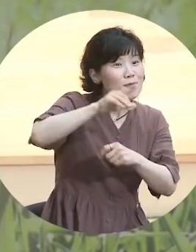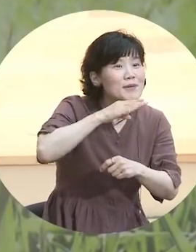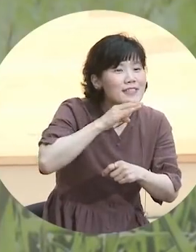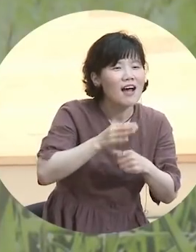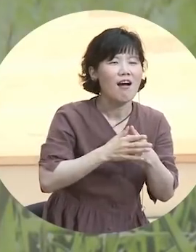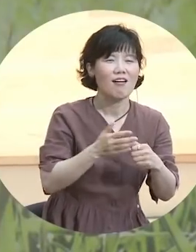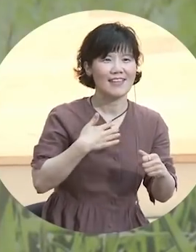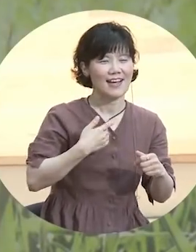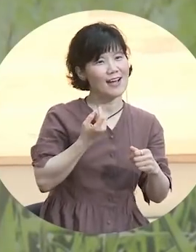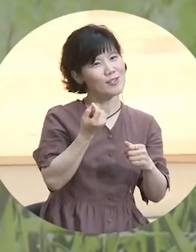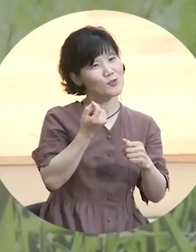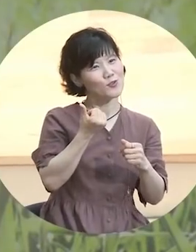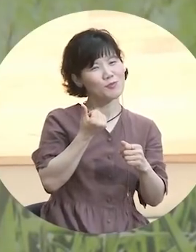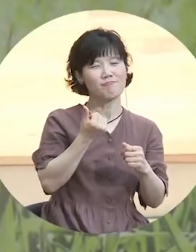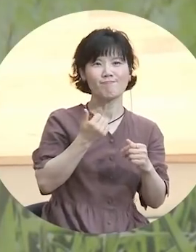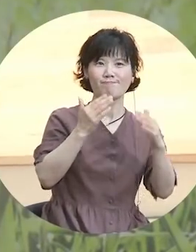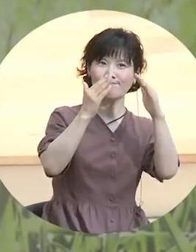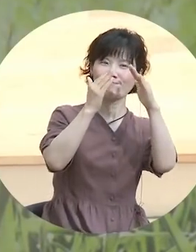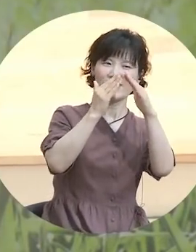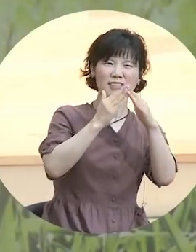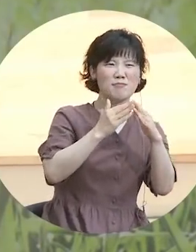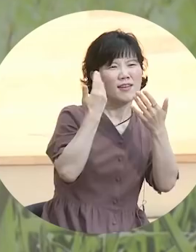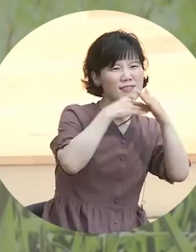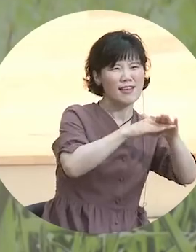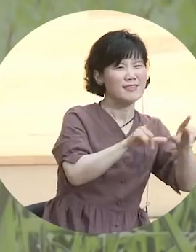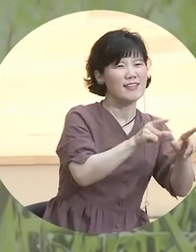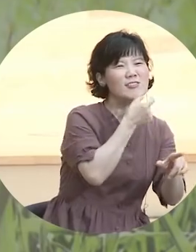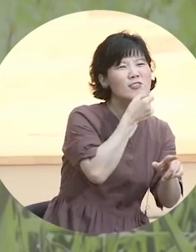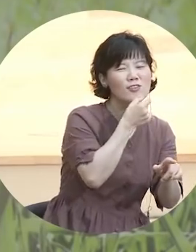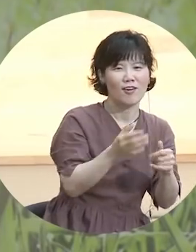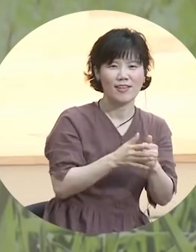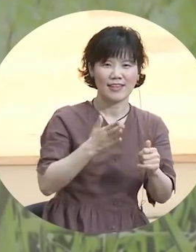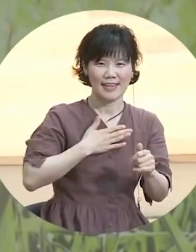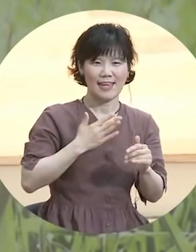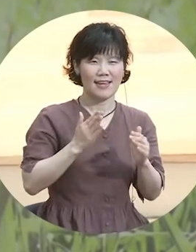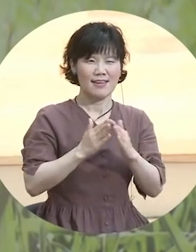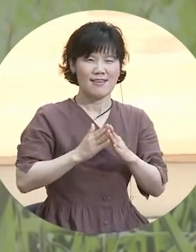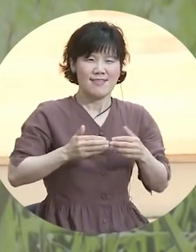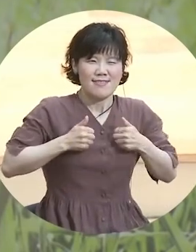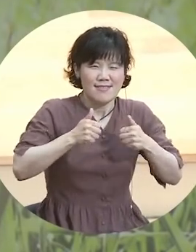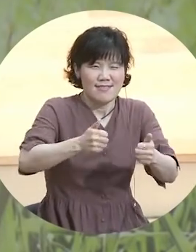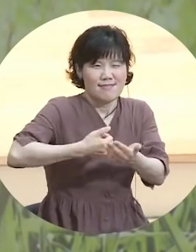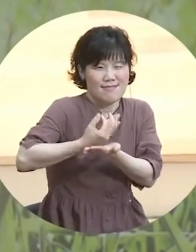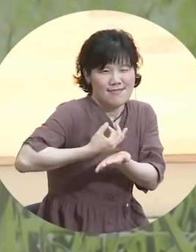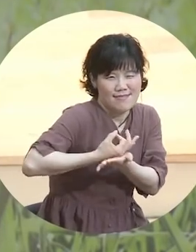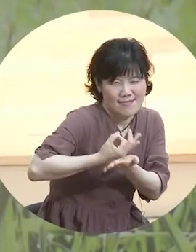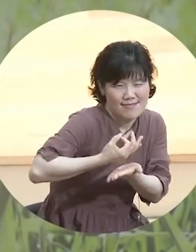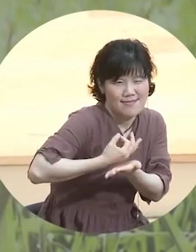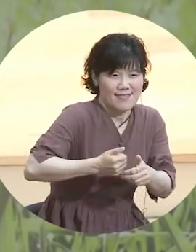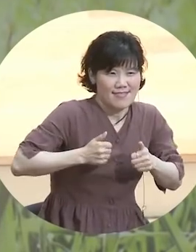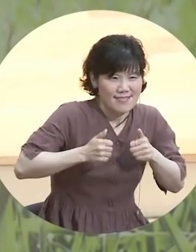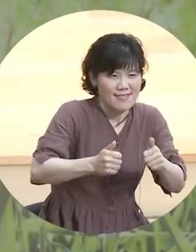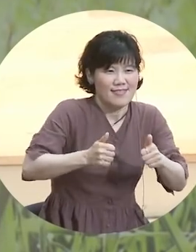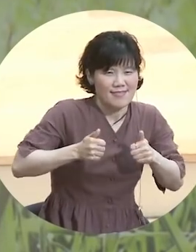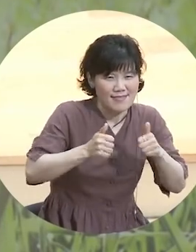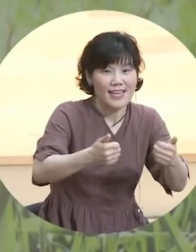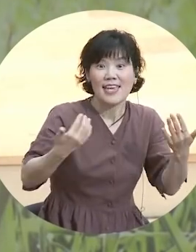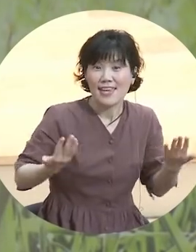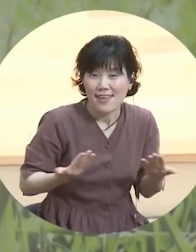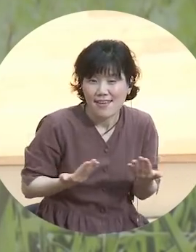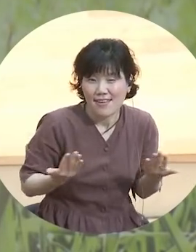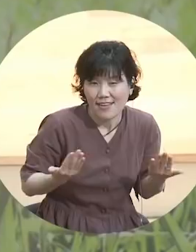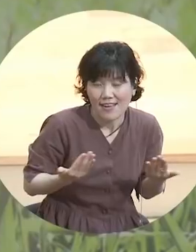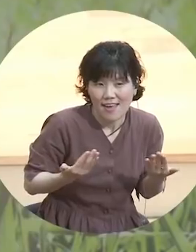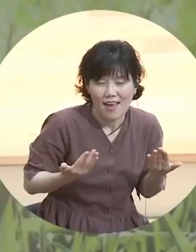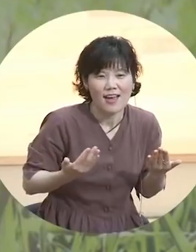마련해서 그렇게 이상하지 않고 새들어 살지 않는 게 꿈이었습니다. 열심히 일했습니다. 허리띠를 졸라 매고 열심히